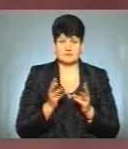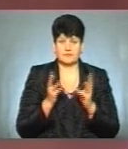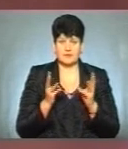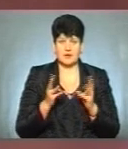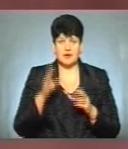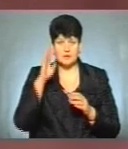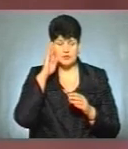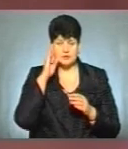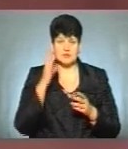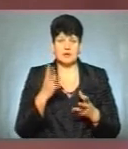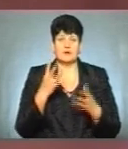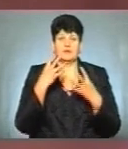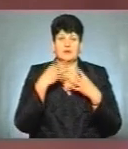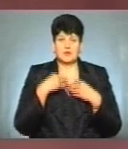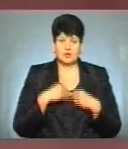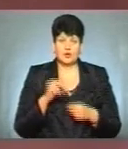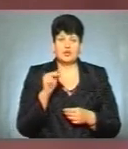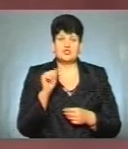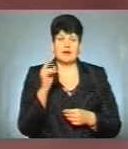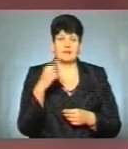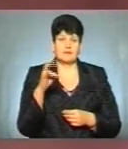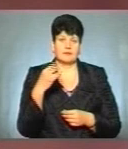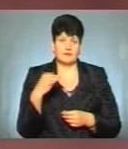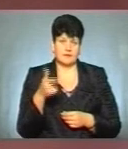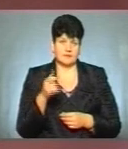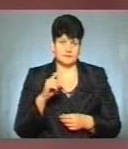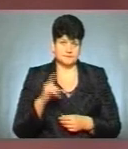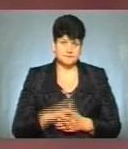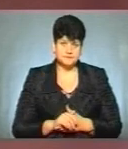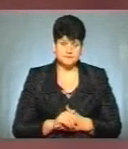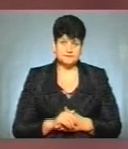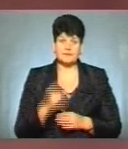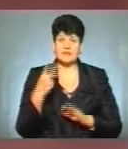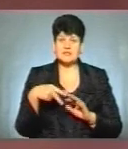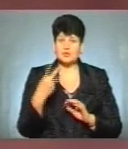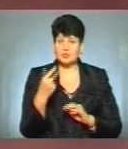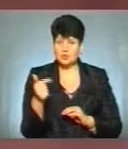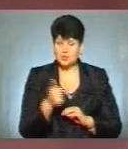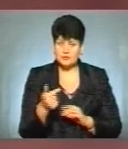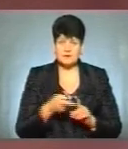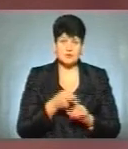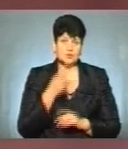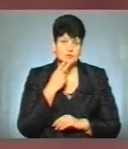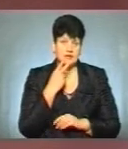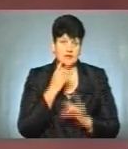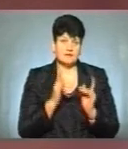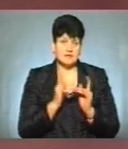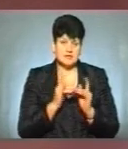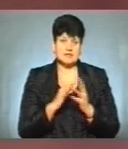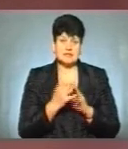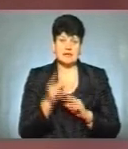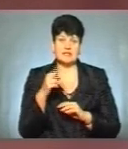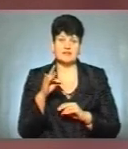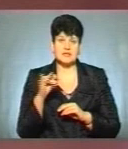Чоловік задихнувся чадним газом, повідомив речник Нацполіції області Сергій Крета. 22 грудня через паління в ліжку в селі